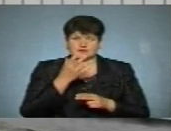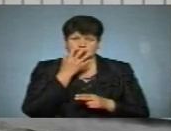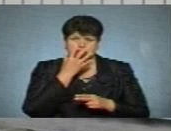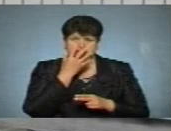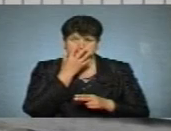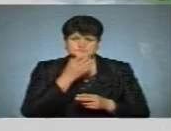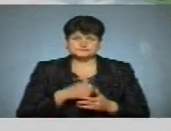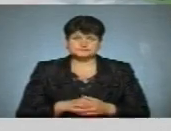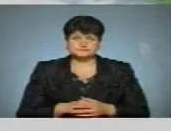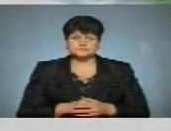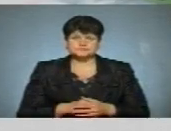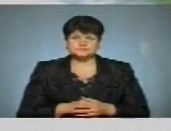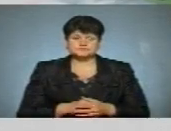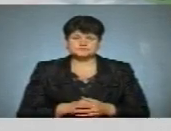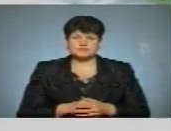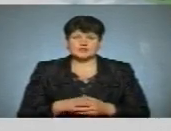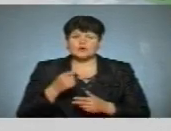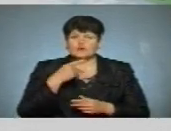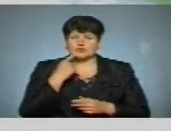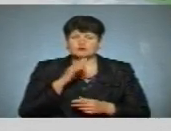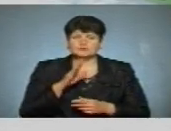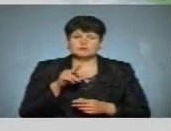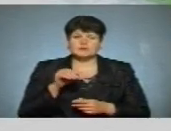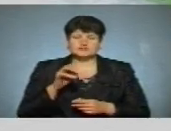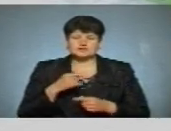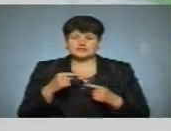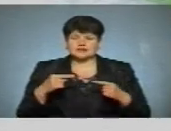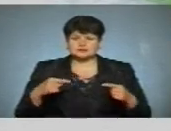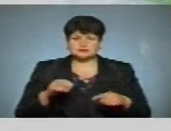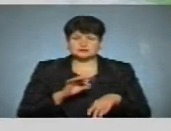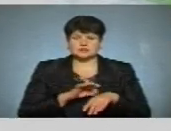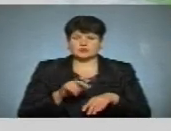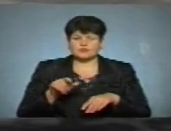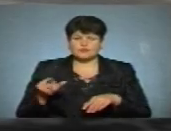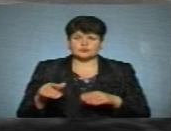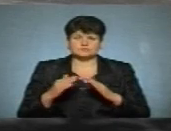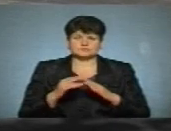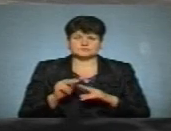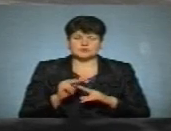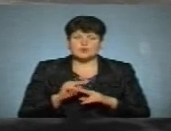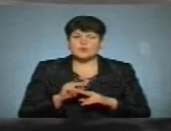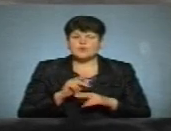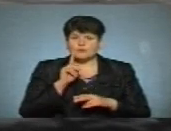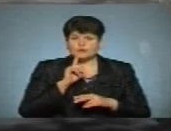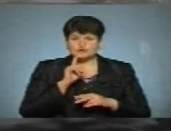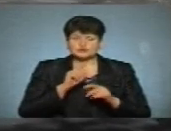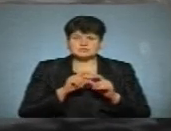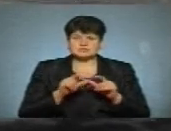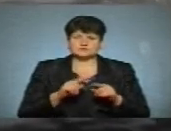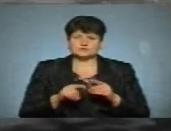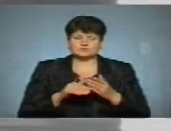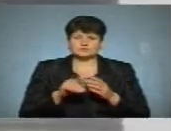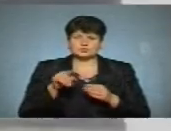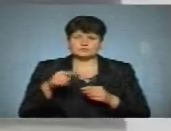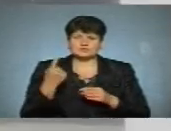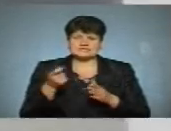проточної подачі кисню. За словами Володимира Паничева, решта хворих на амбулаторному лікуванні. Поки підстанція екстреної медичної допомоги номер